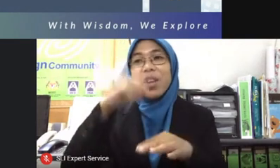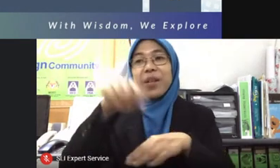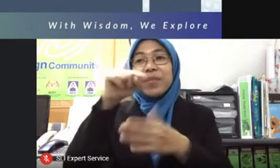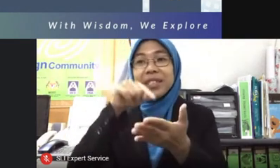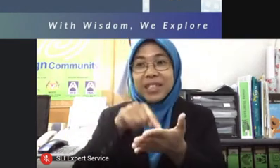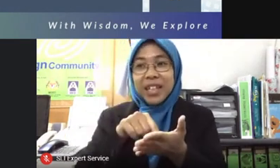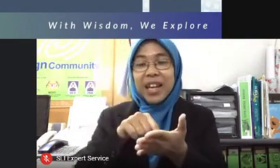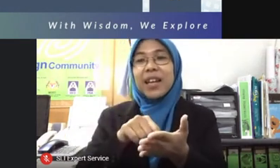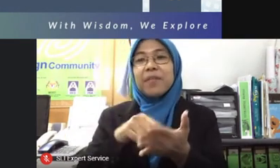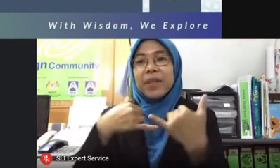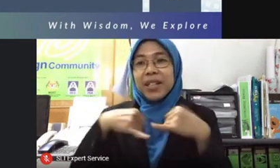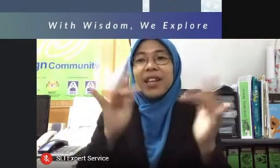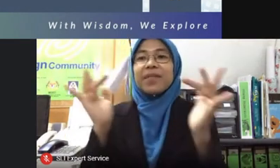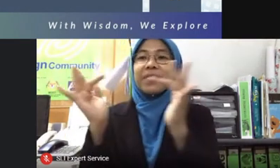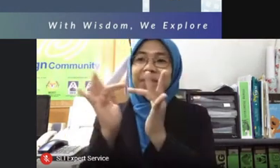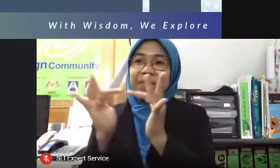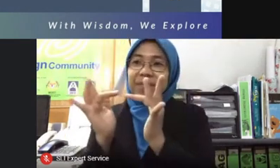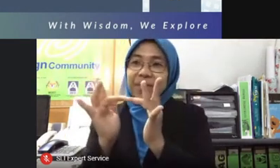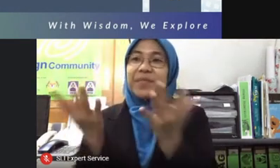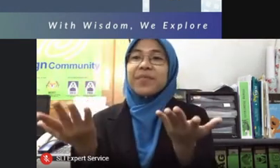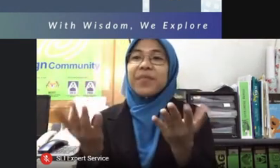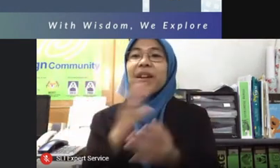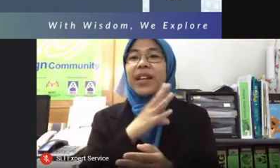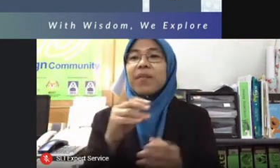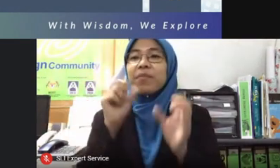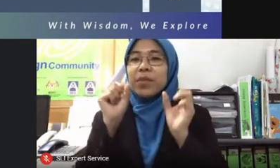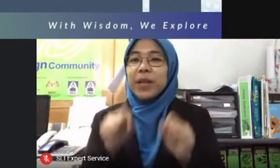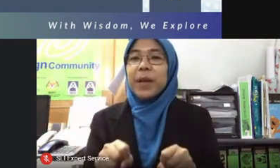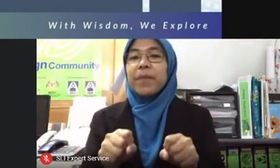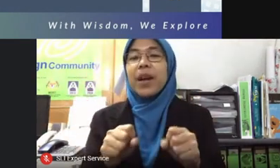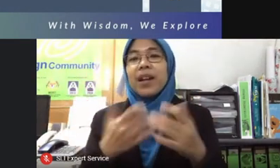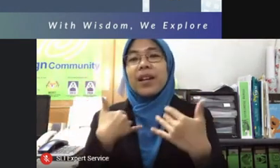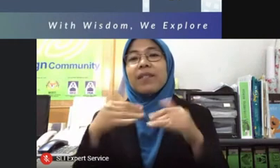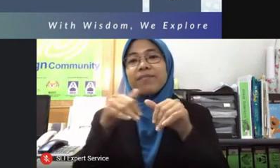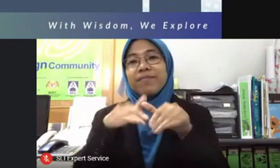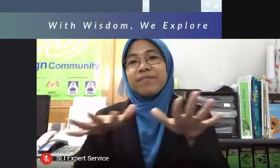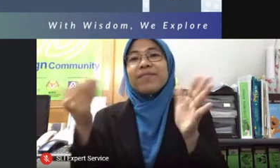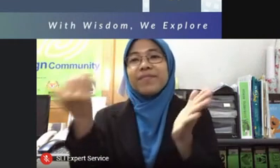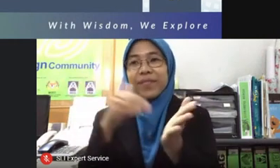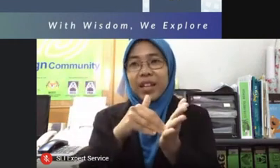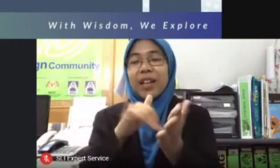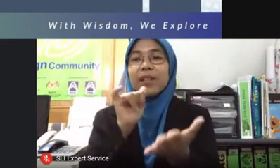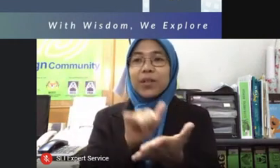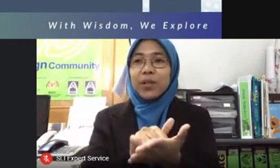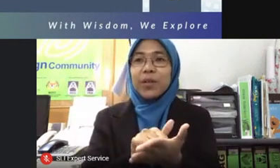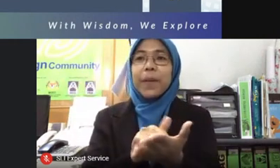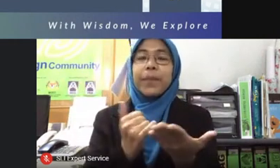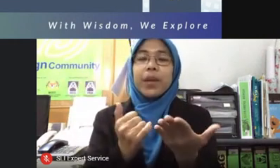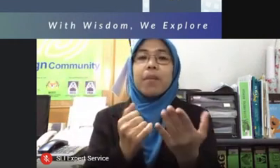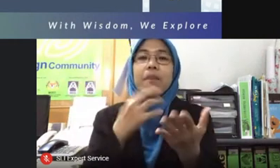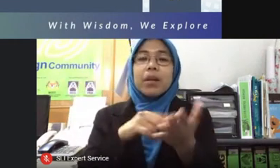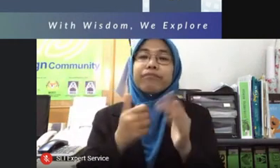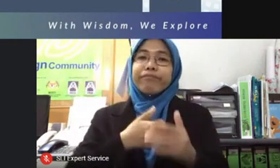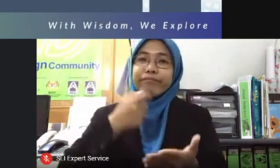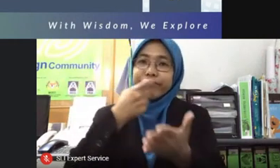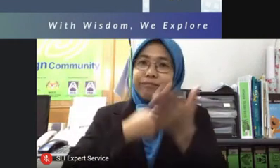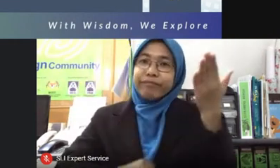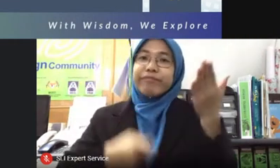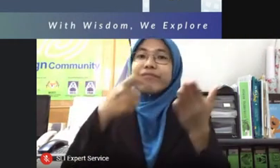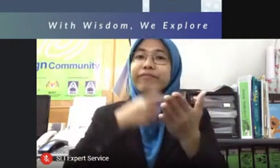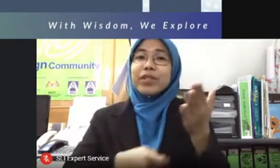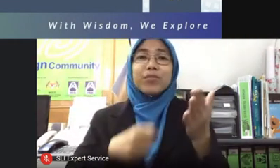ada contact, keep in touch, kita akan ada networking dan sebagainya. Itu antara menghargai tu,